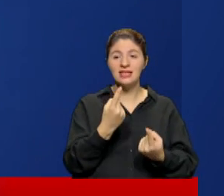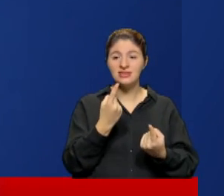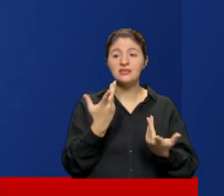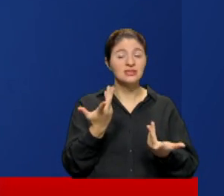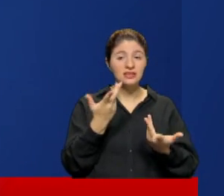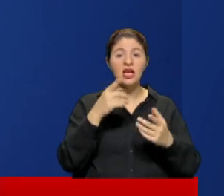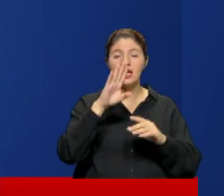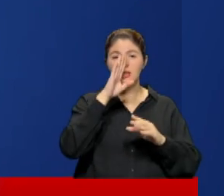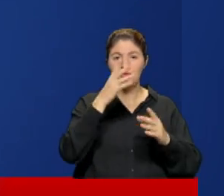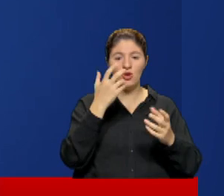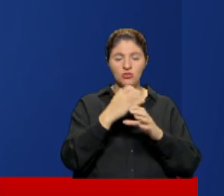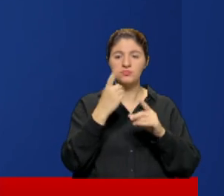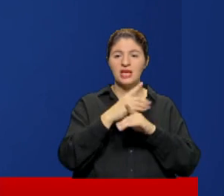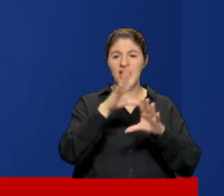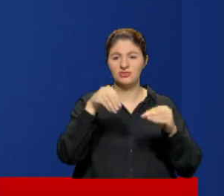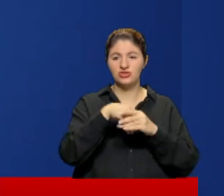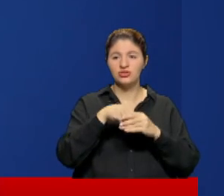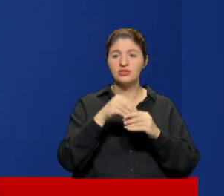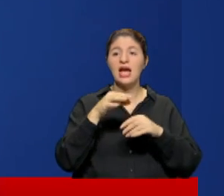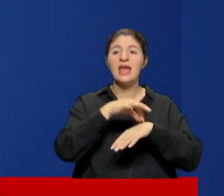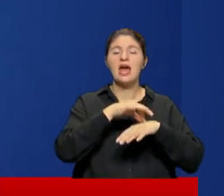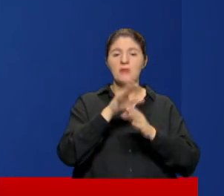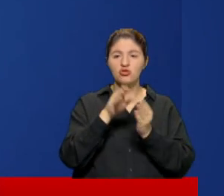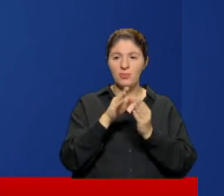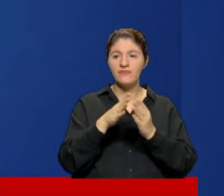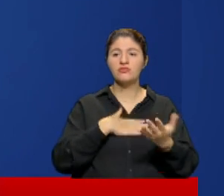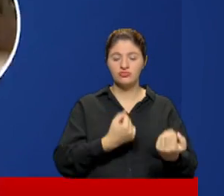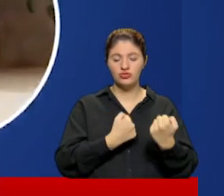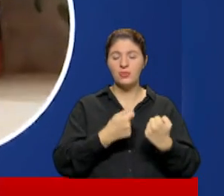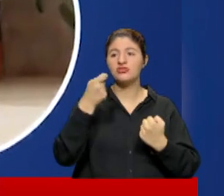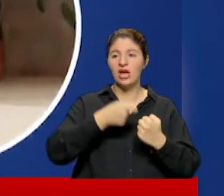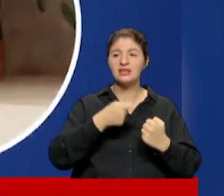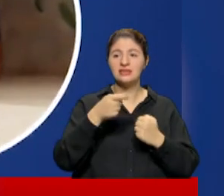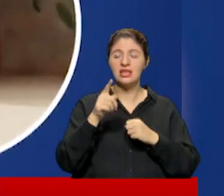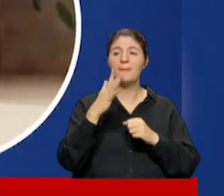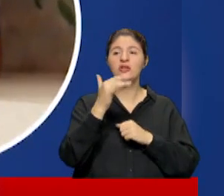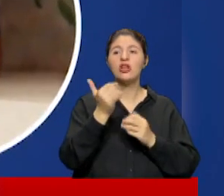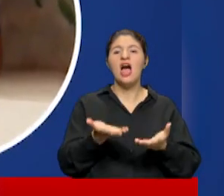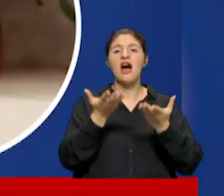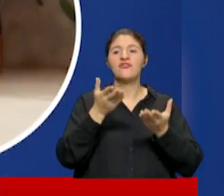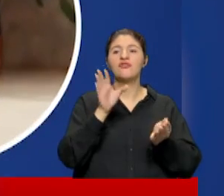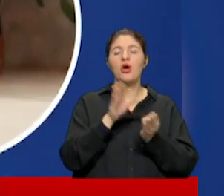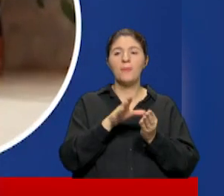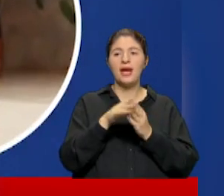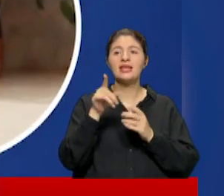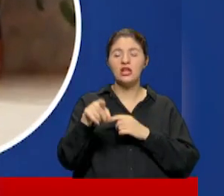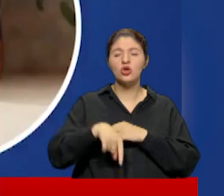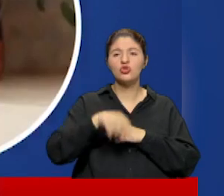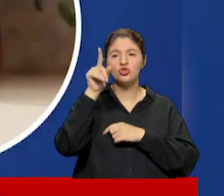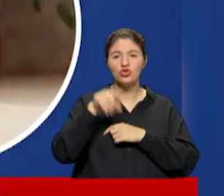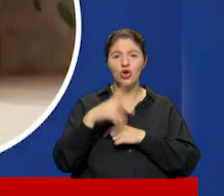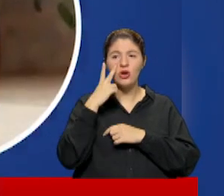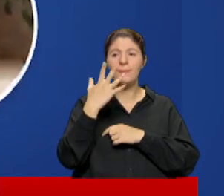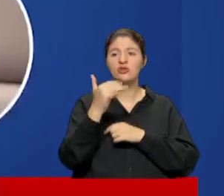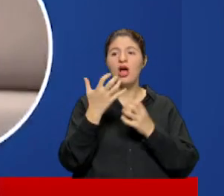İstanbul'daki toplu ulaşım araçlarımızda rehber köpekler ve taşımak şartıyla 5 kilodan hafif köpeklerle gün boyu